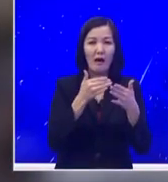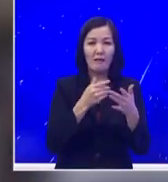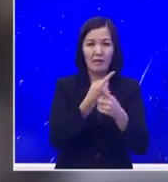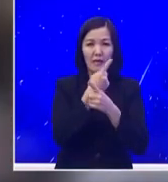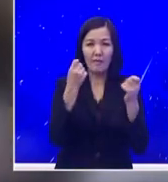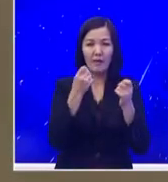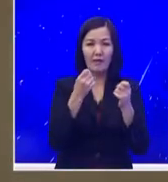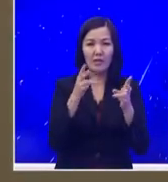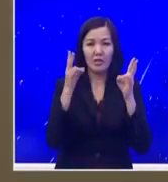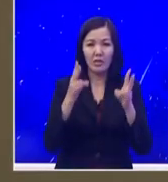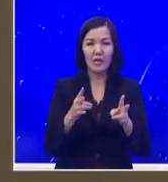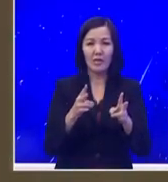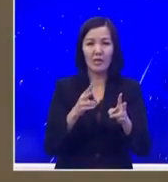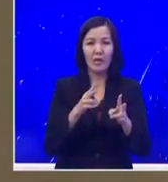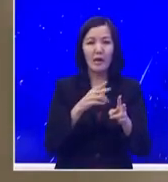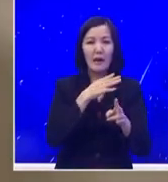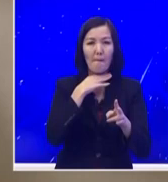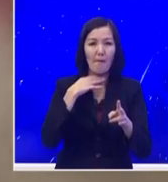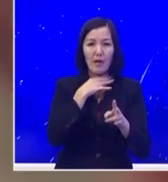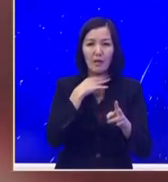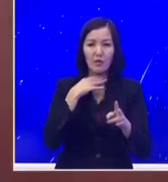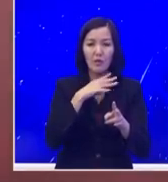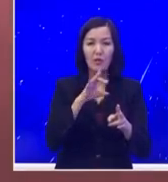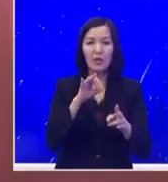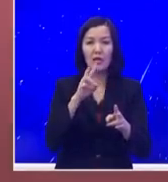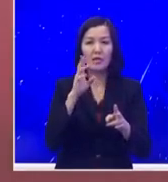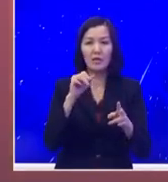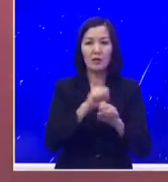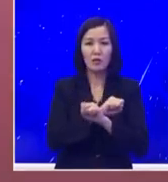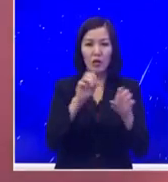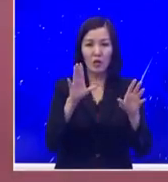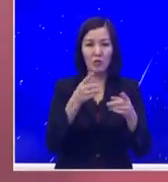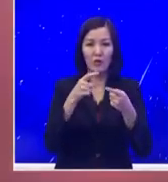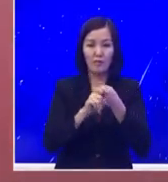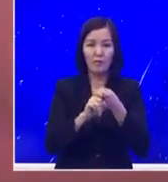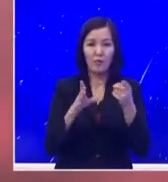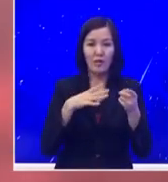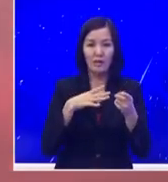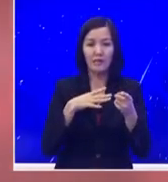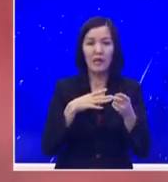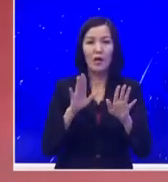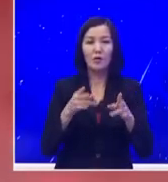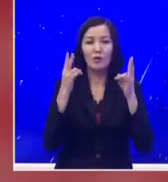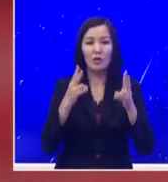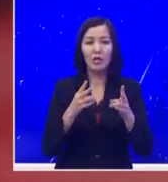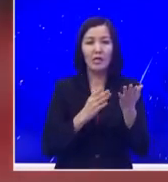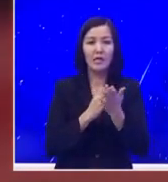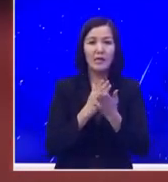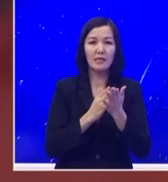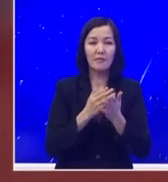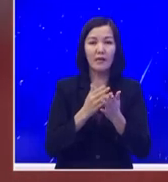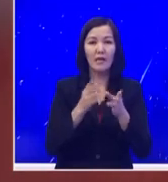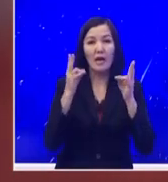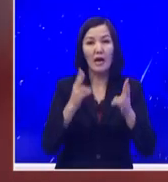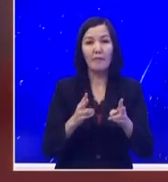жайсыз жағдай жергілікті мал сою пунктіндегі резервуардың жарылуынан болған. Көп замай төтенше жағдайлар қызметкерлері